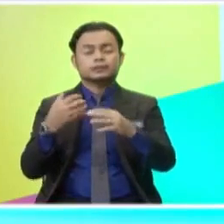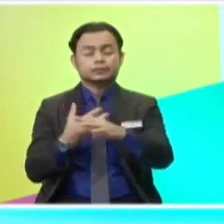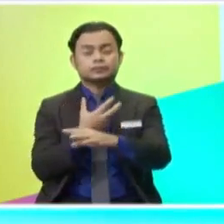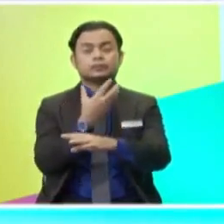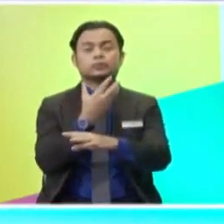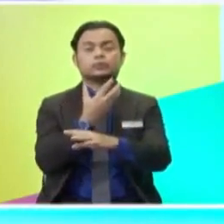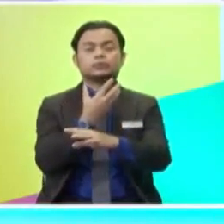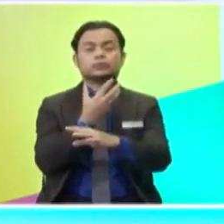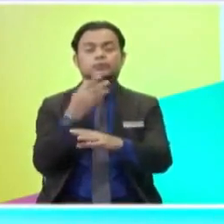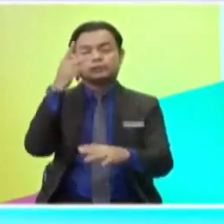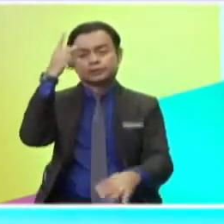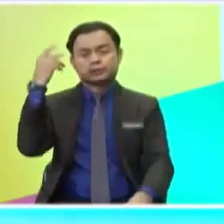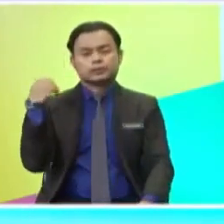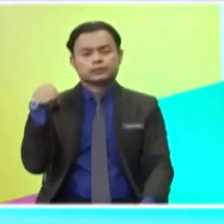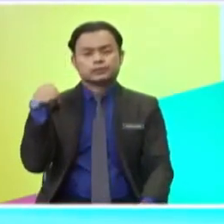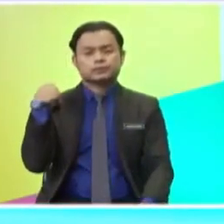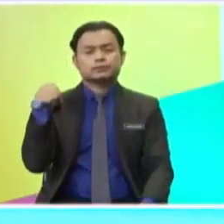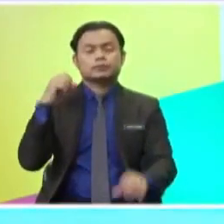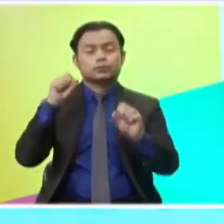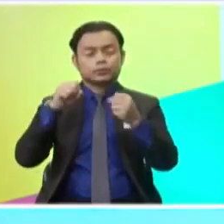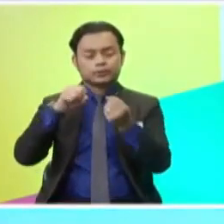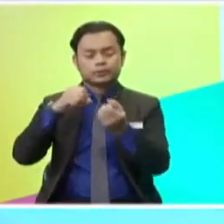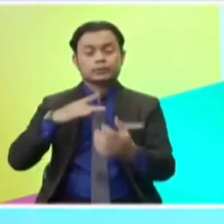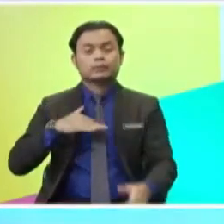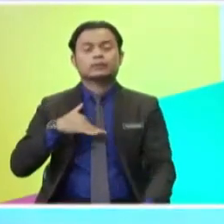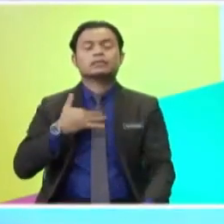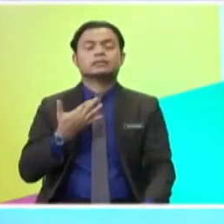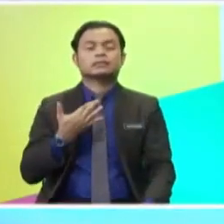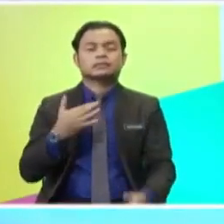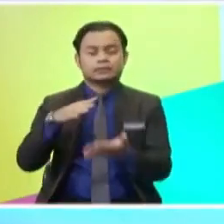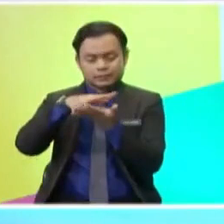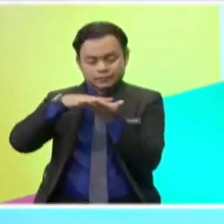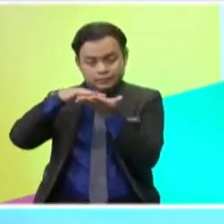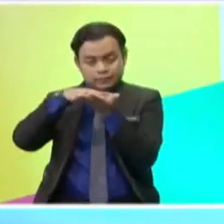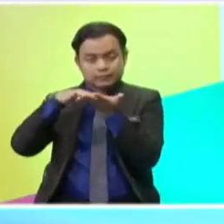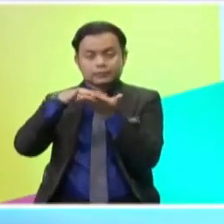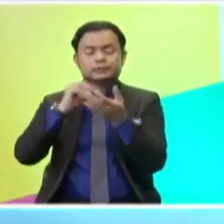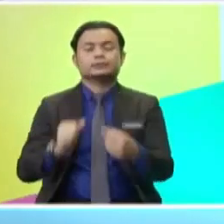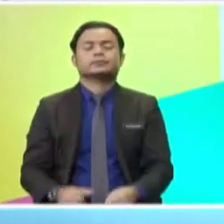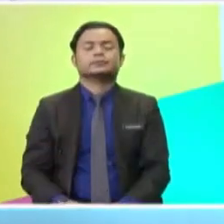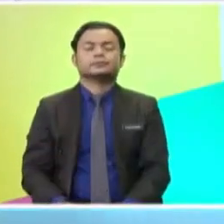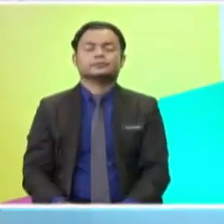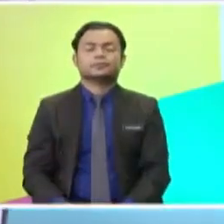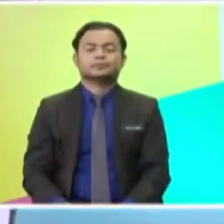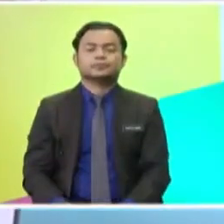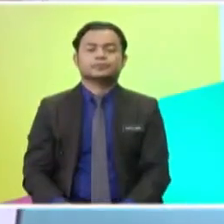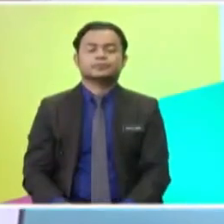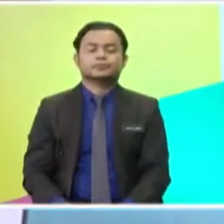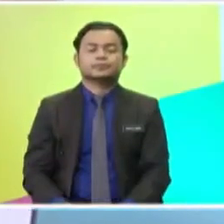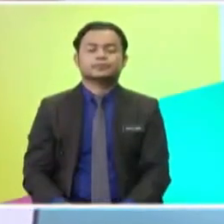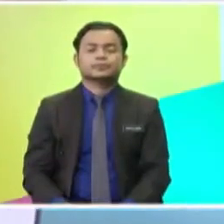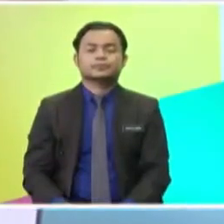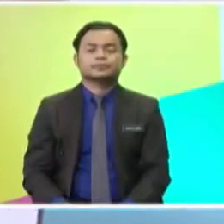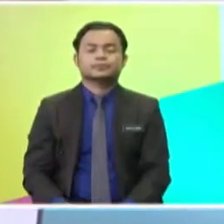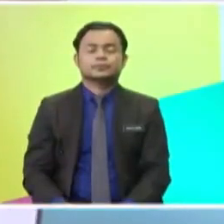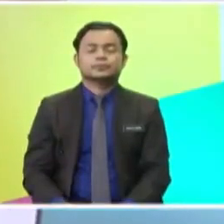saya sedang berada di Sabah dan Sarawak. Okay, jadi memang kalau kata timbul yang tekstur rasanya. Yang putus-putus ni adalah negara lah,